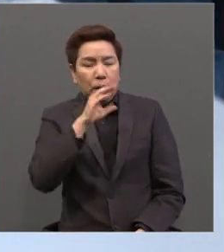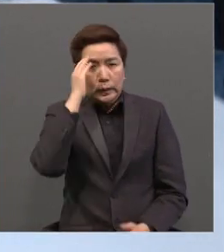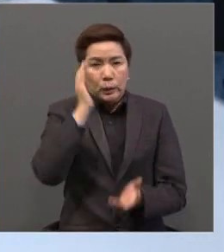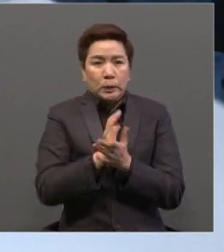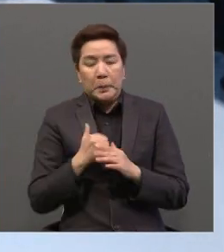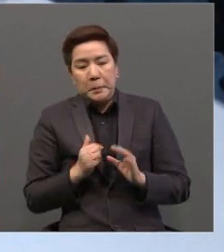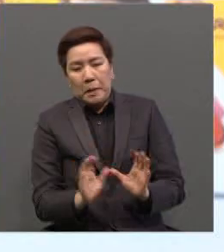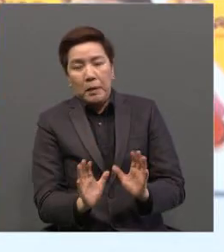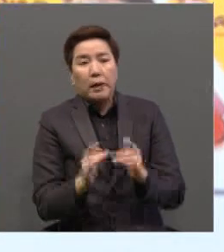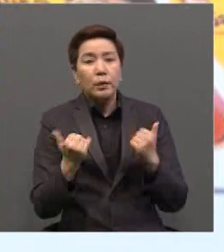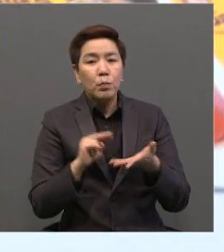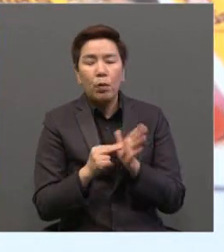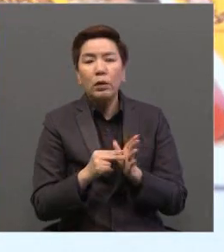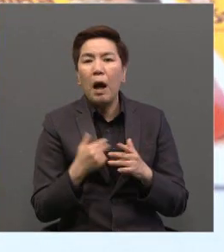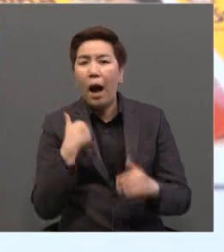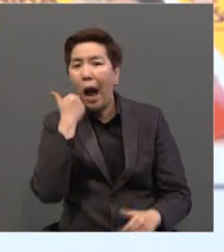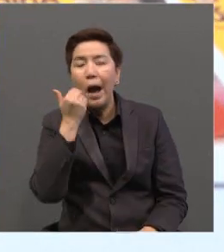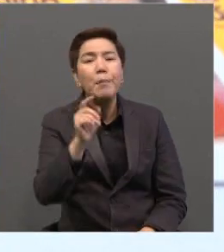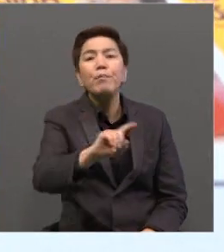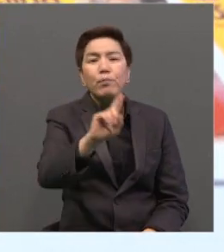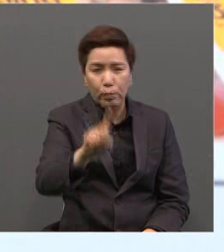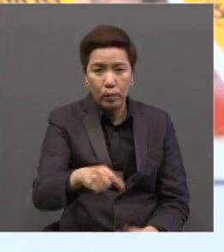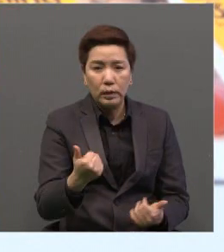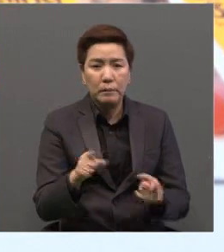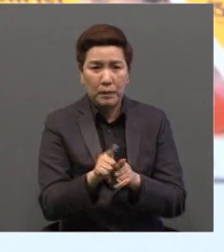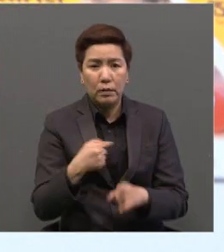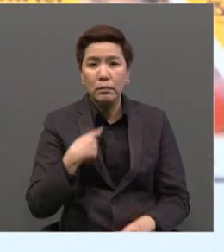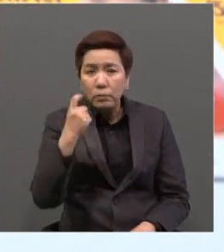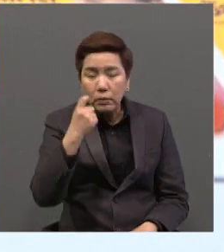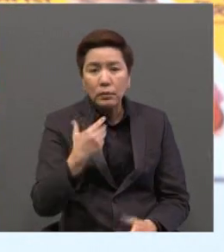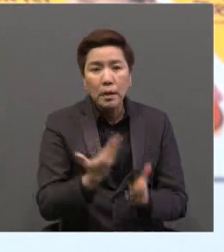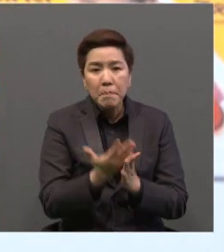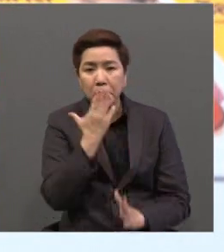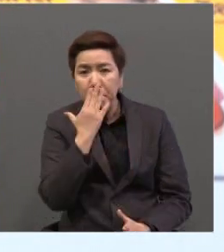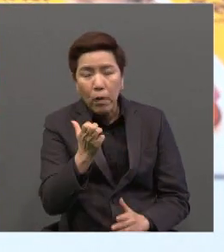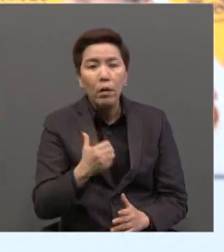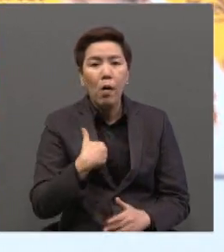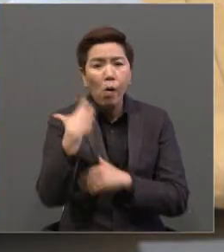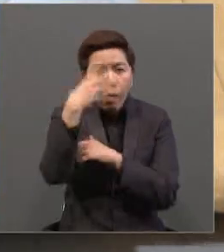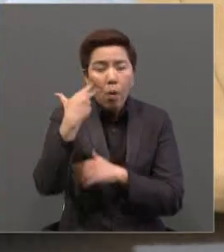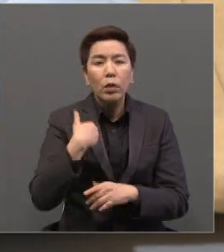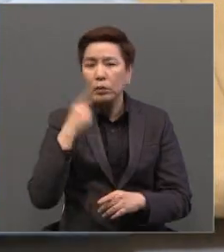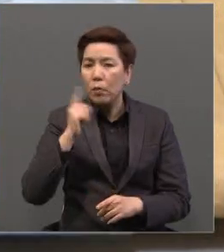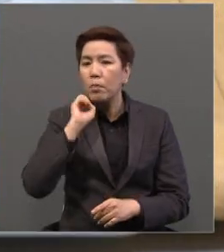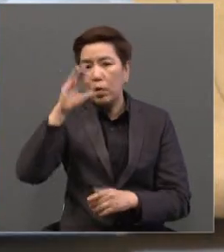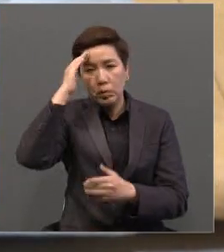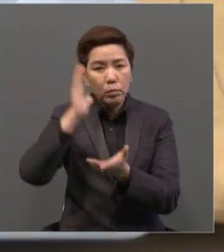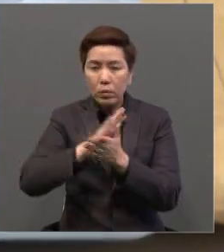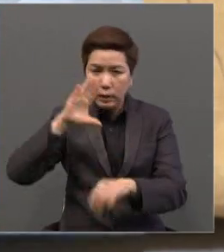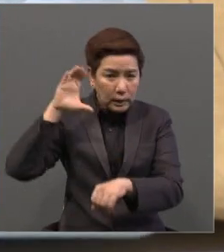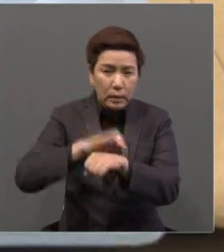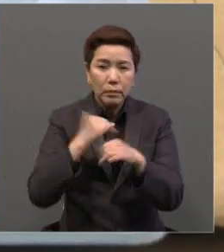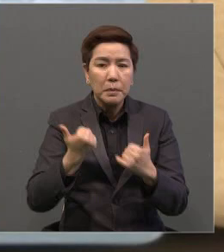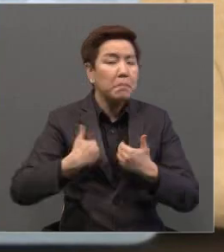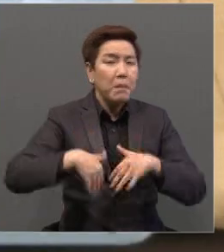องนะแต่จริงๆแล้วเนี่ยไม่ควรที่จะต้องอับอายนะครับเราเป็นฝ่ายเสียหายโดนหลอกอ่ะก็ควรที่จะต้องไปแจ้งความเอาเรื่อง